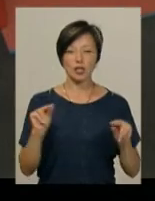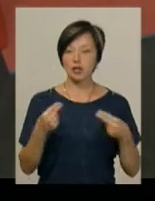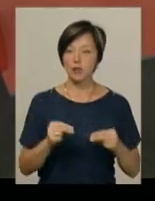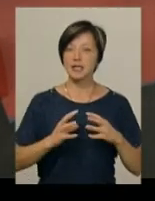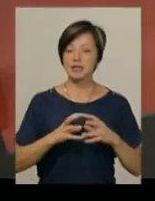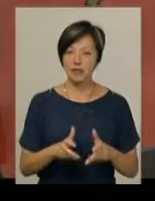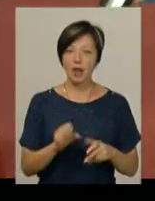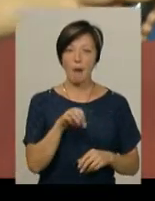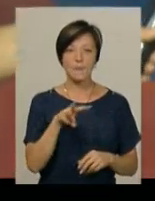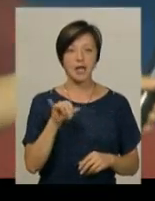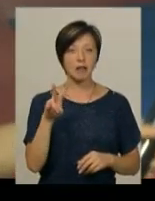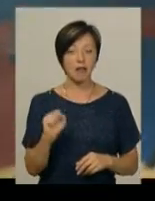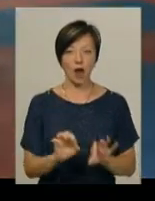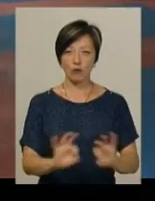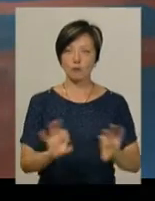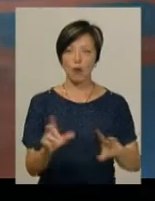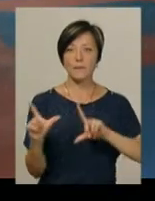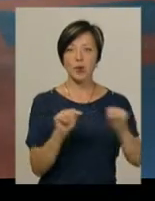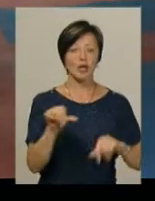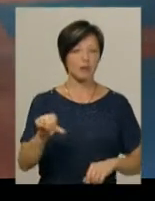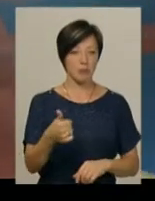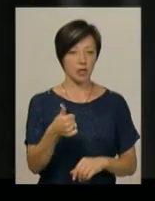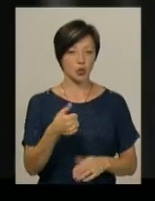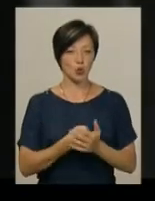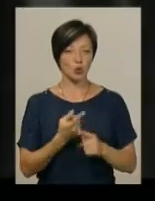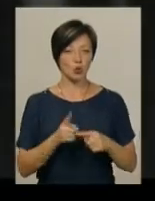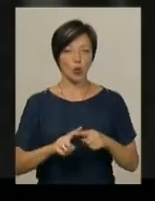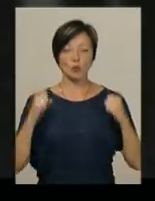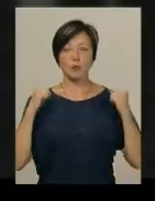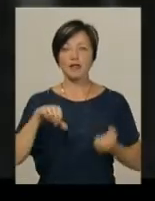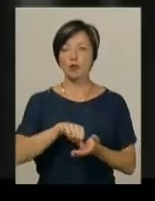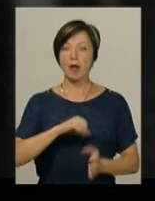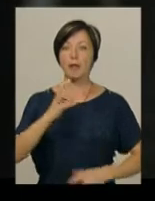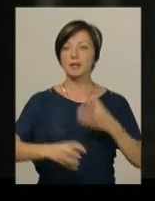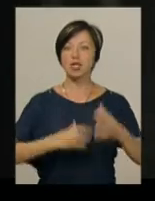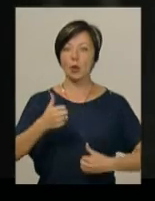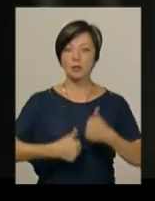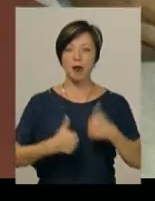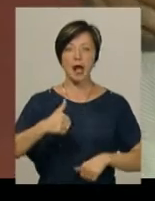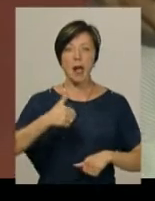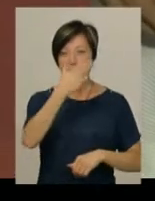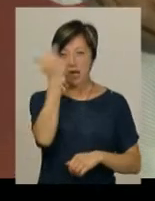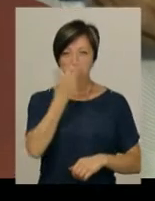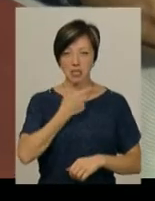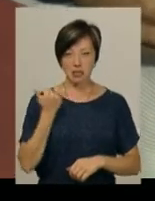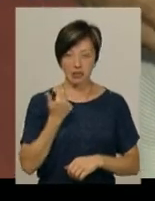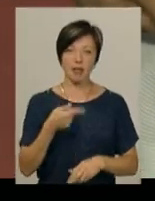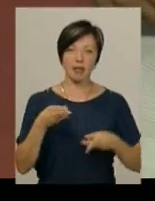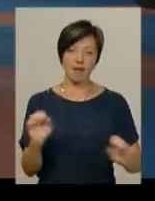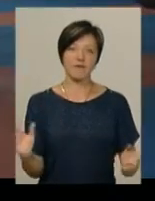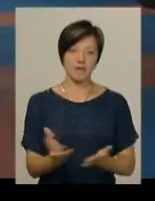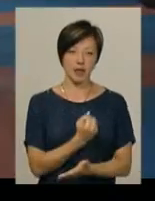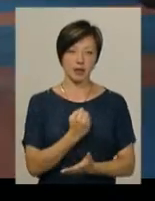з панкратіону Аміна Гончар розповіла, поїде вперше. До цього спортсменка виступала на міжнародних стартах з бразильського джиу-джитсу, де